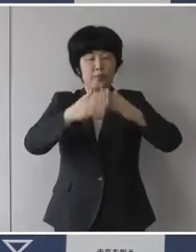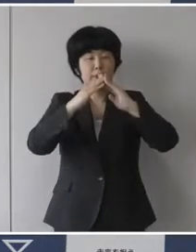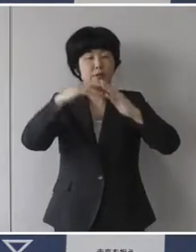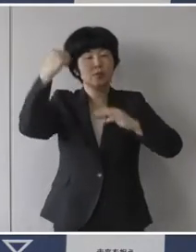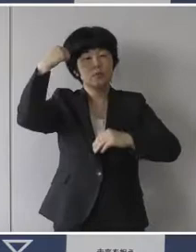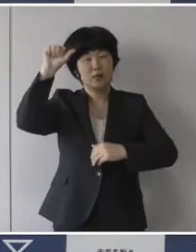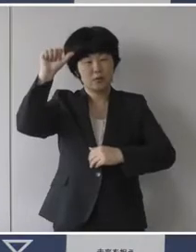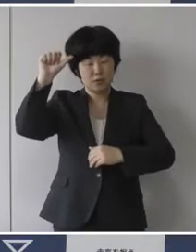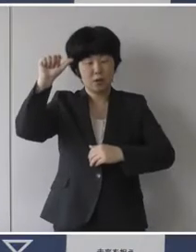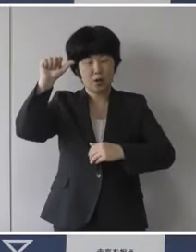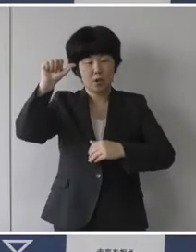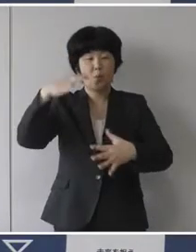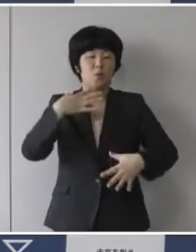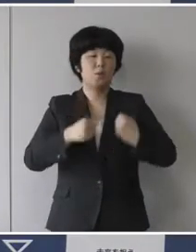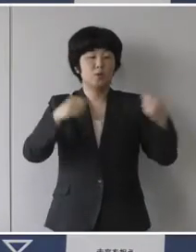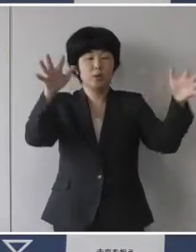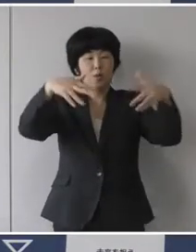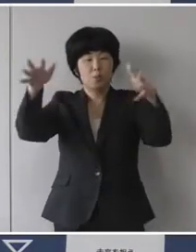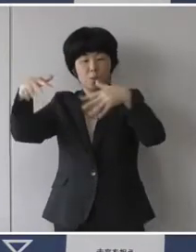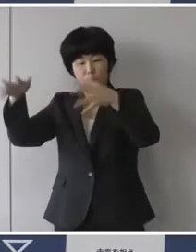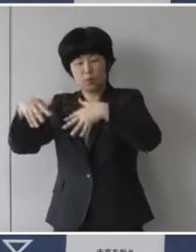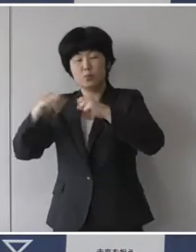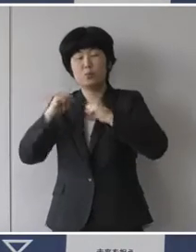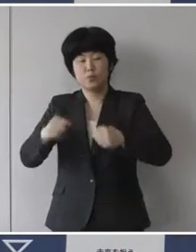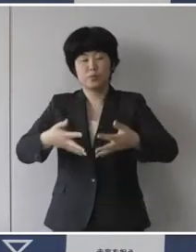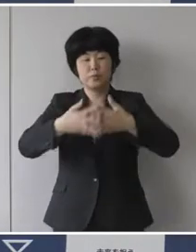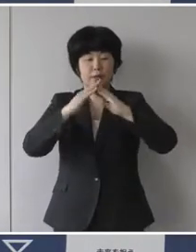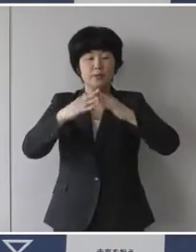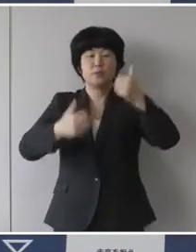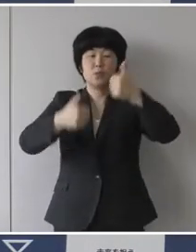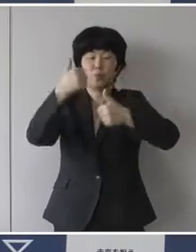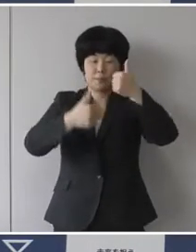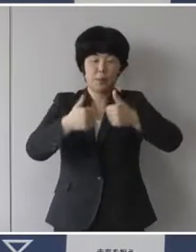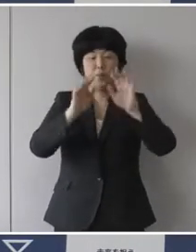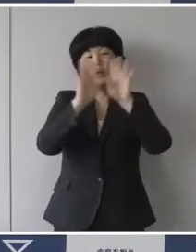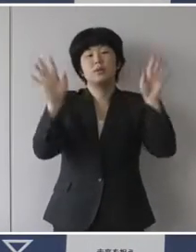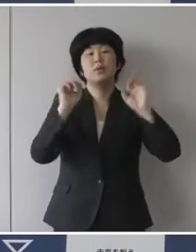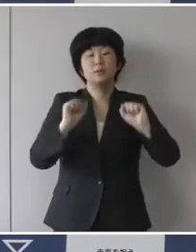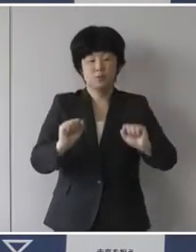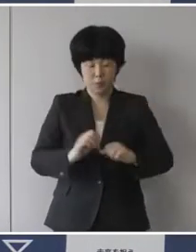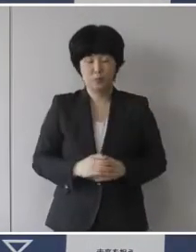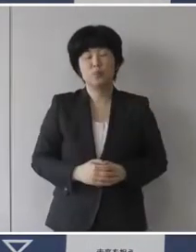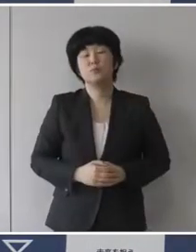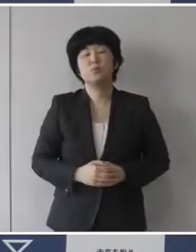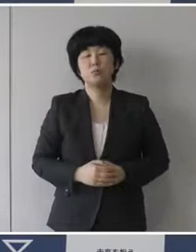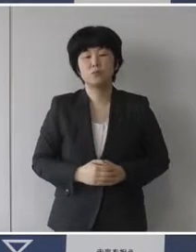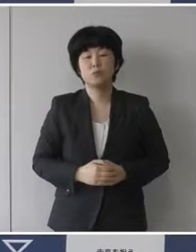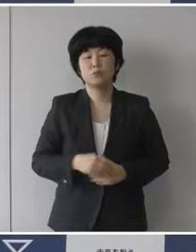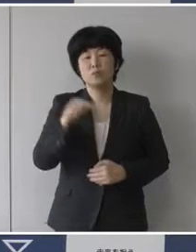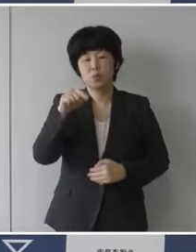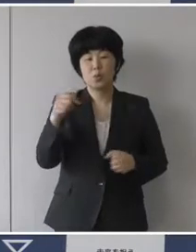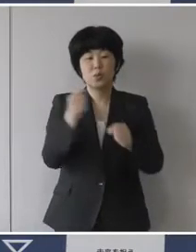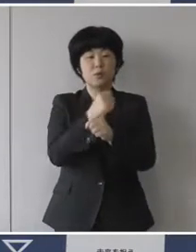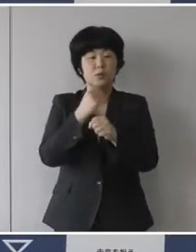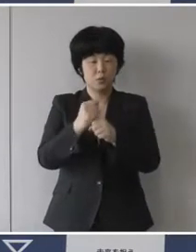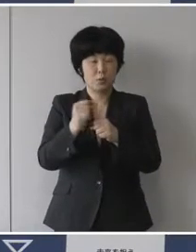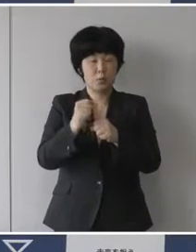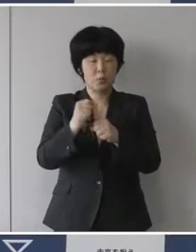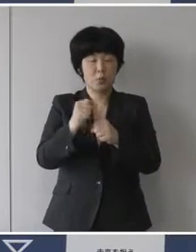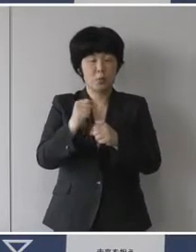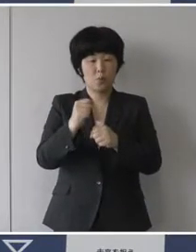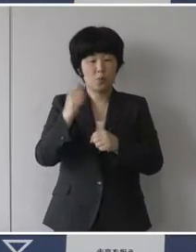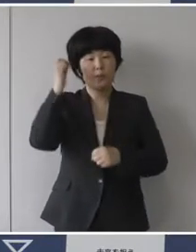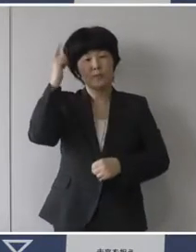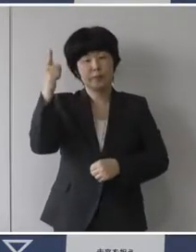を学生から募集する建築コンペを開催をいたします。 これの事業を発案をしたのはです